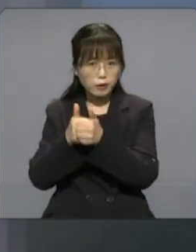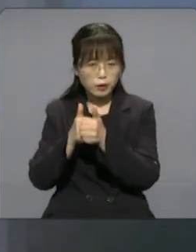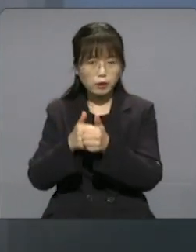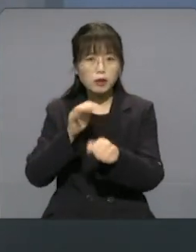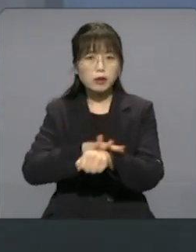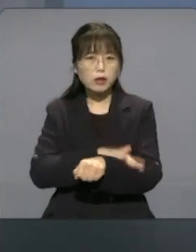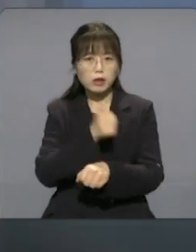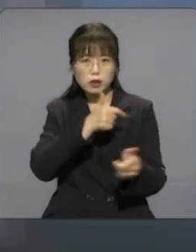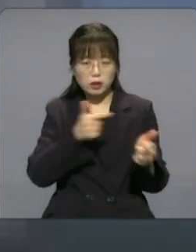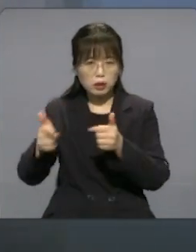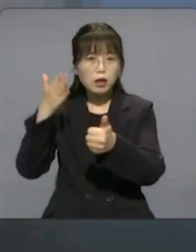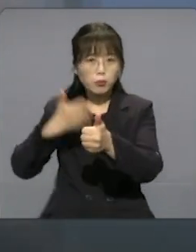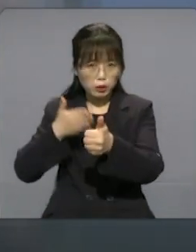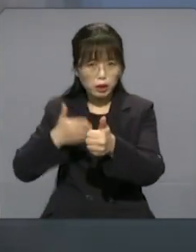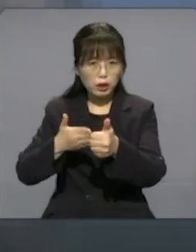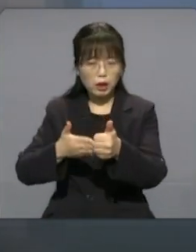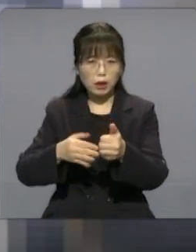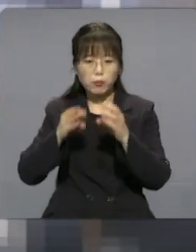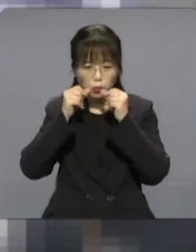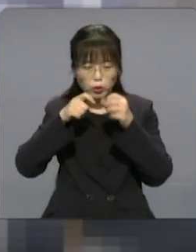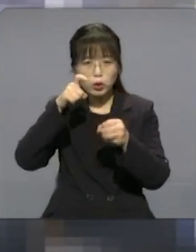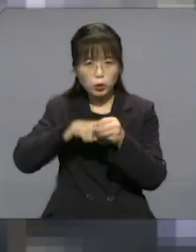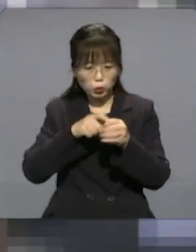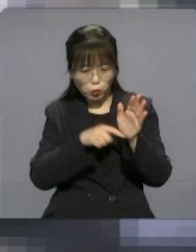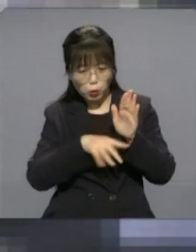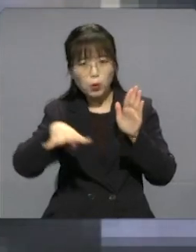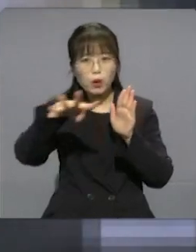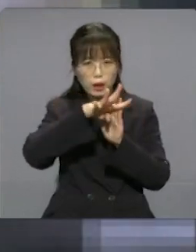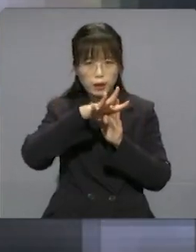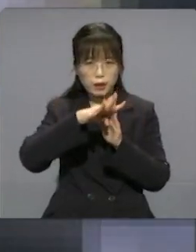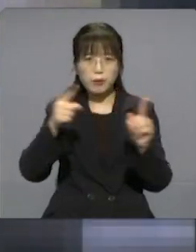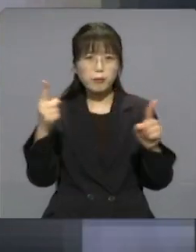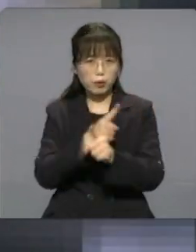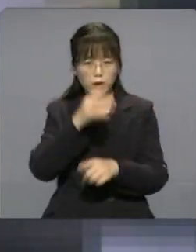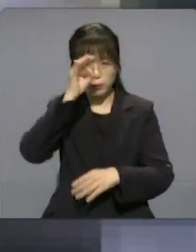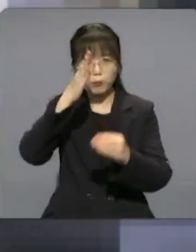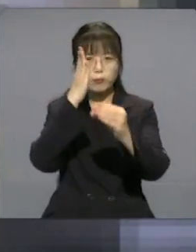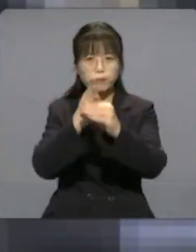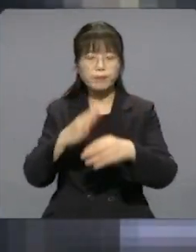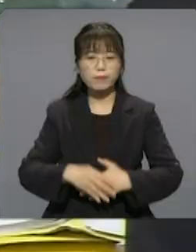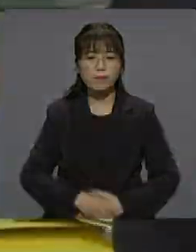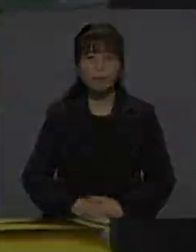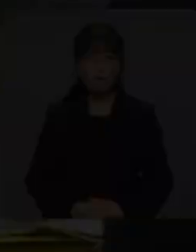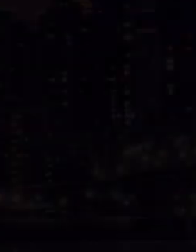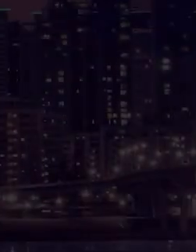정책비서관 등에게 청탁해 부지용도 4단계 변경을 한 것으로 보고 있습니다.